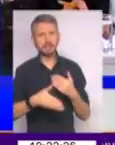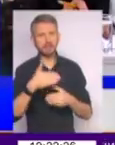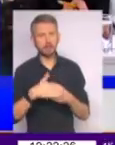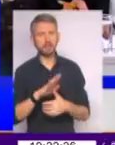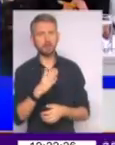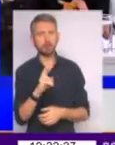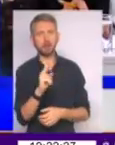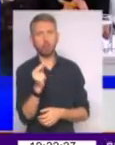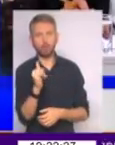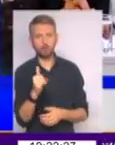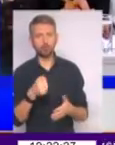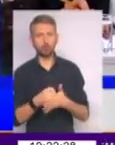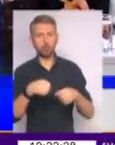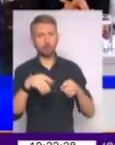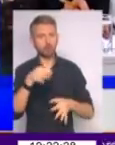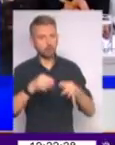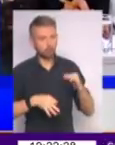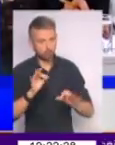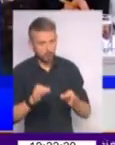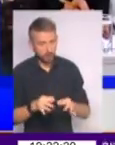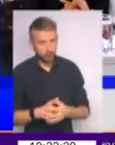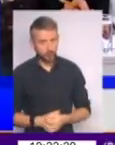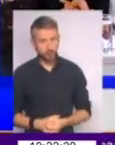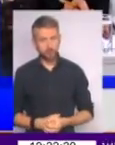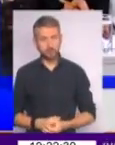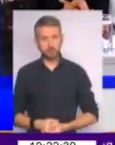Януковичу до рішень суду?